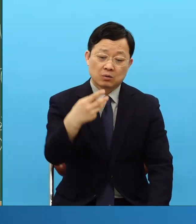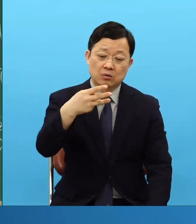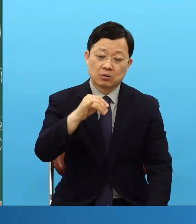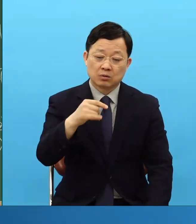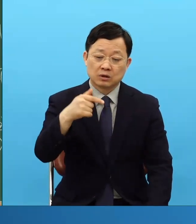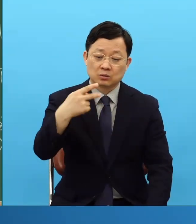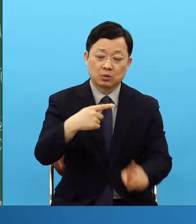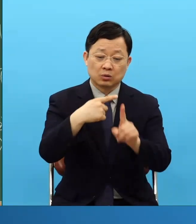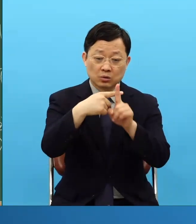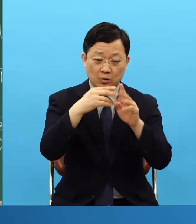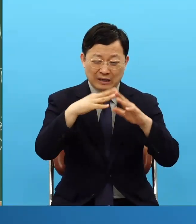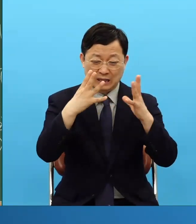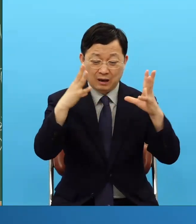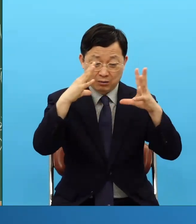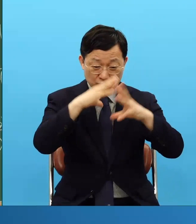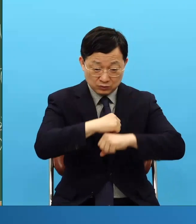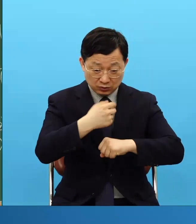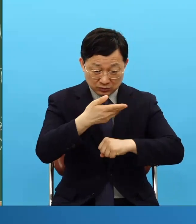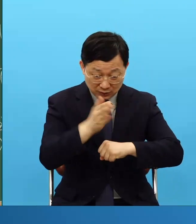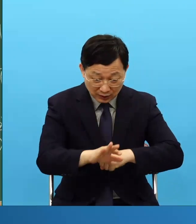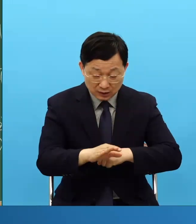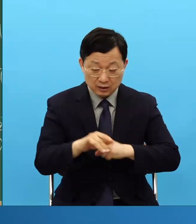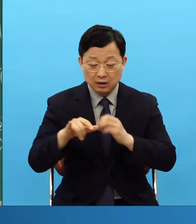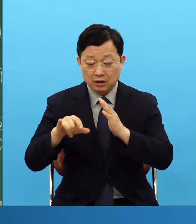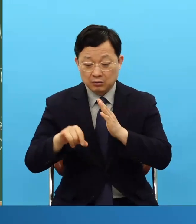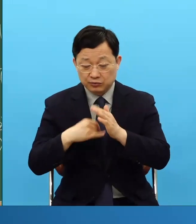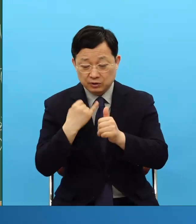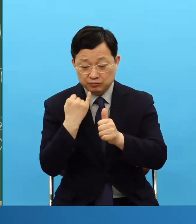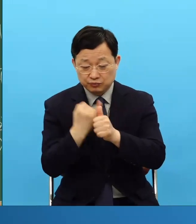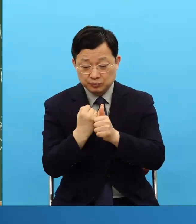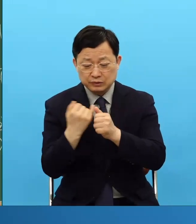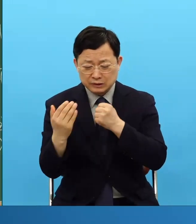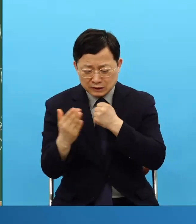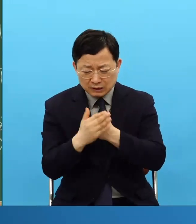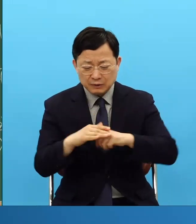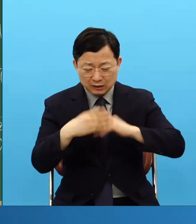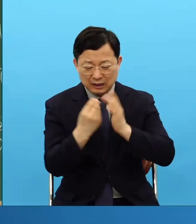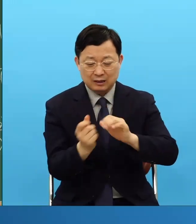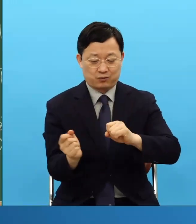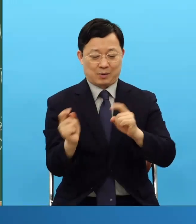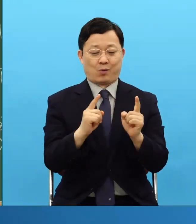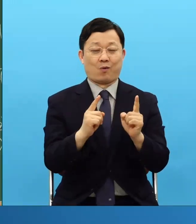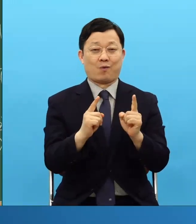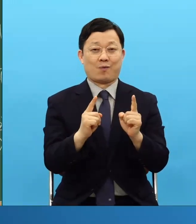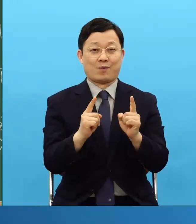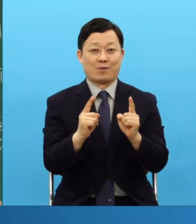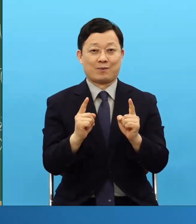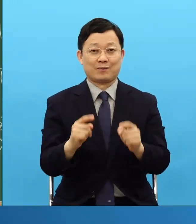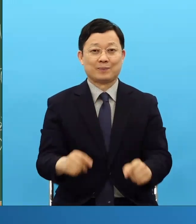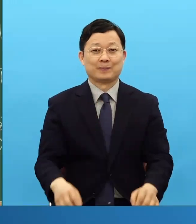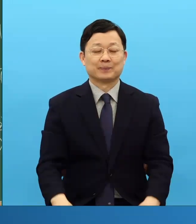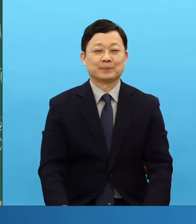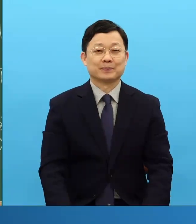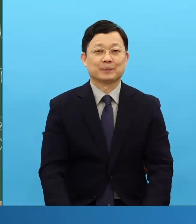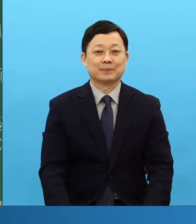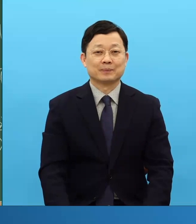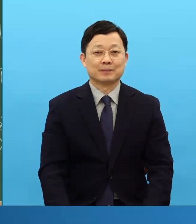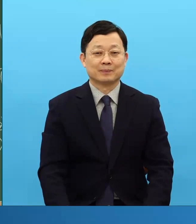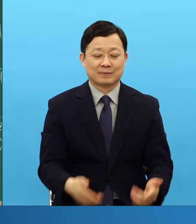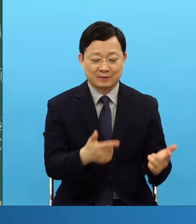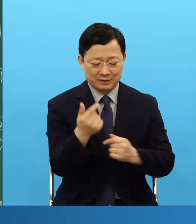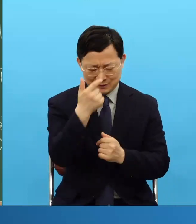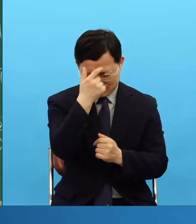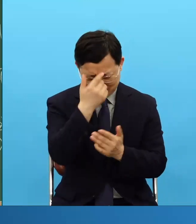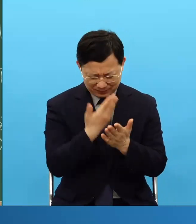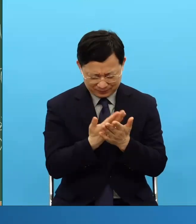무너졌는데 브리스가 부부 한 사람 때문에 And the 살았다. church of Corinth was completely ruined, but it came to life because of one couple, Priscilla and her husband. 기도하겠습니다.